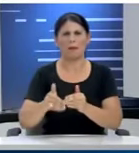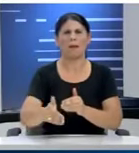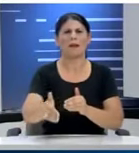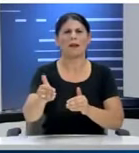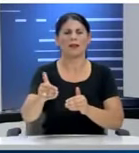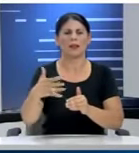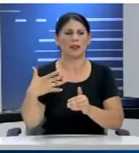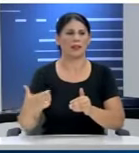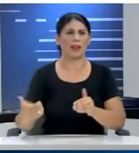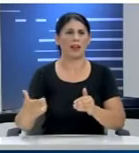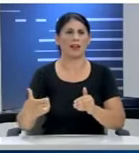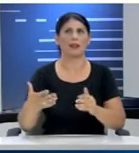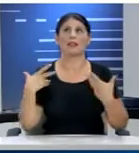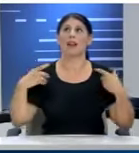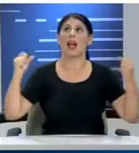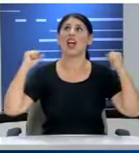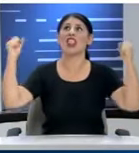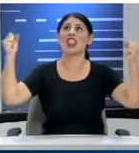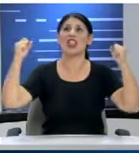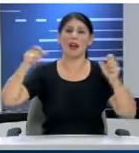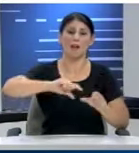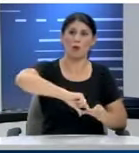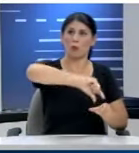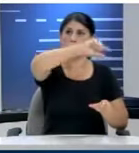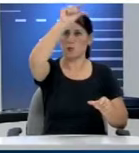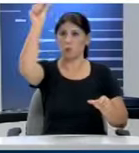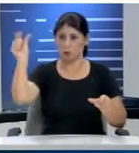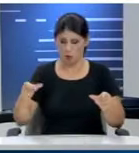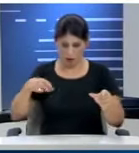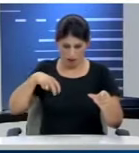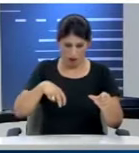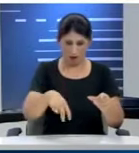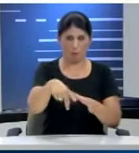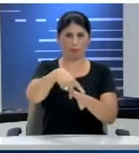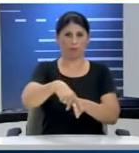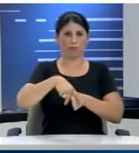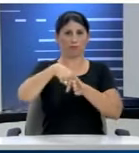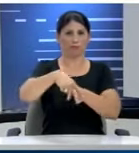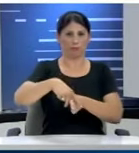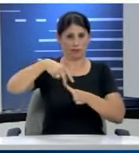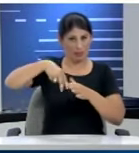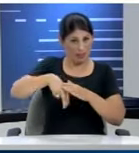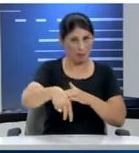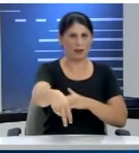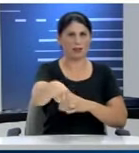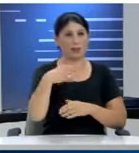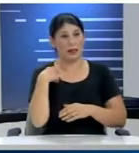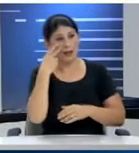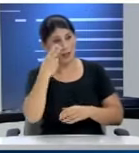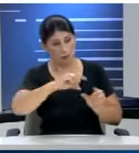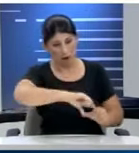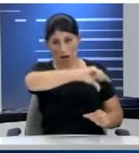στήσετε αψίδες του θριάμβου να περάσετε από κάτω. Αλλά για να δούμε, θα περάσετε από κάτω από τις